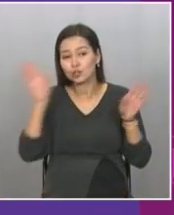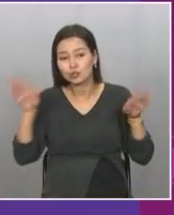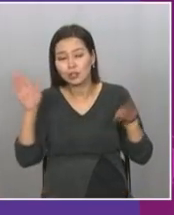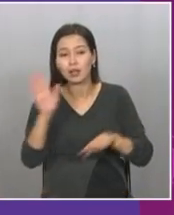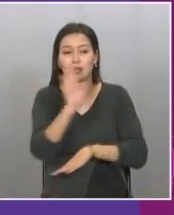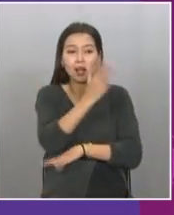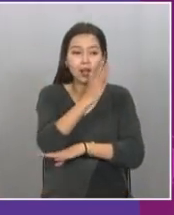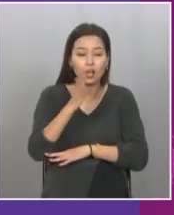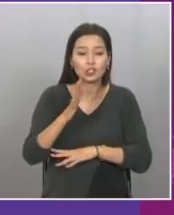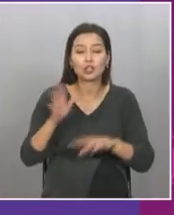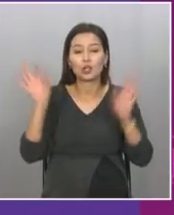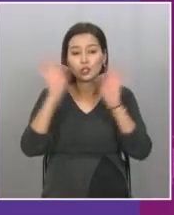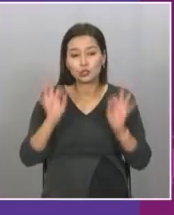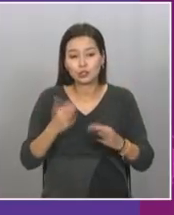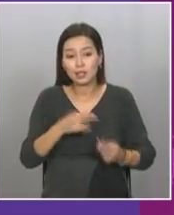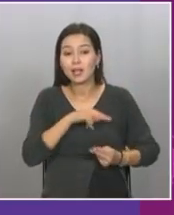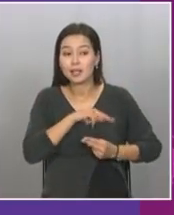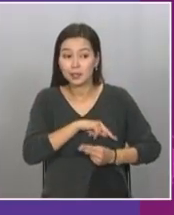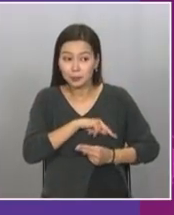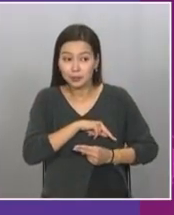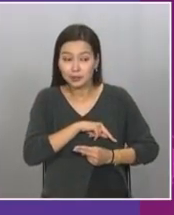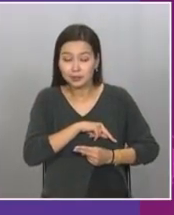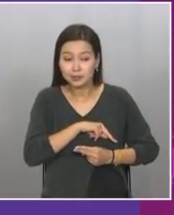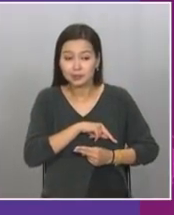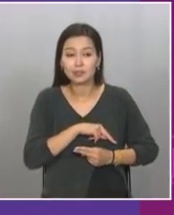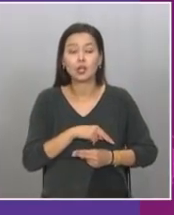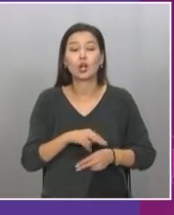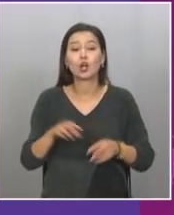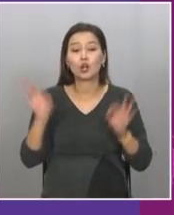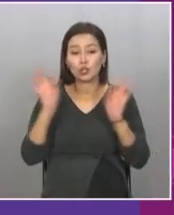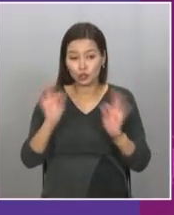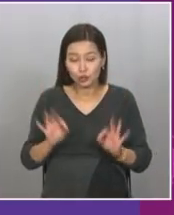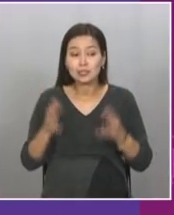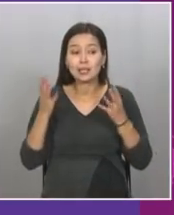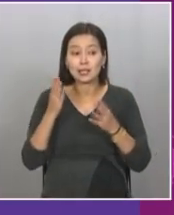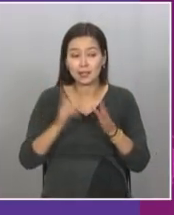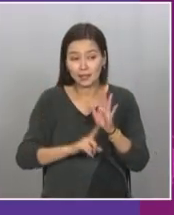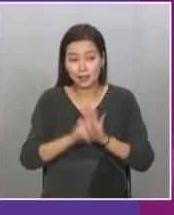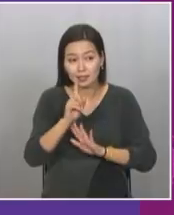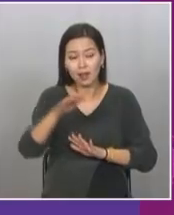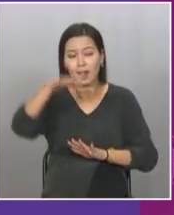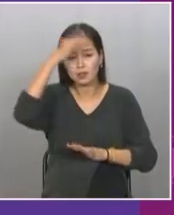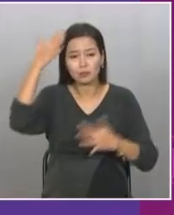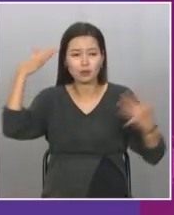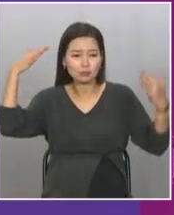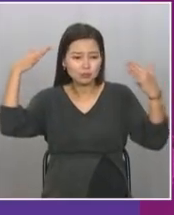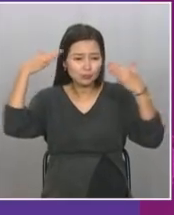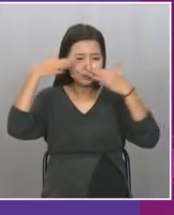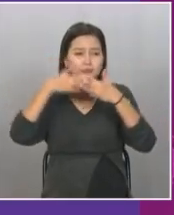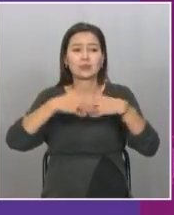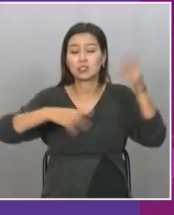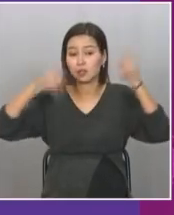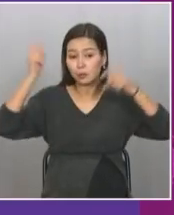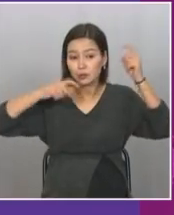еңбек. Олай болса, күзгі жаңбыр. Күз келді. Аспанда бұлттар қаптап, сіркіреп,